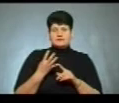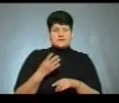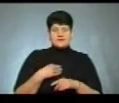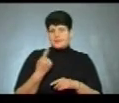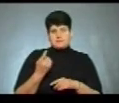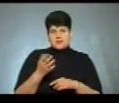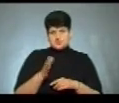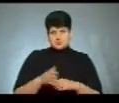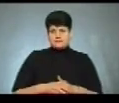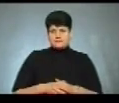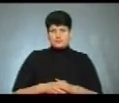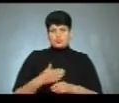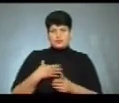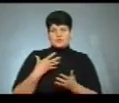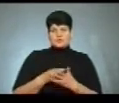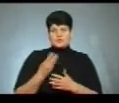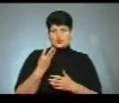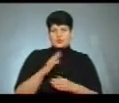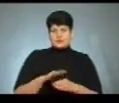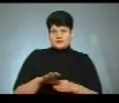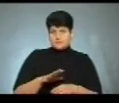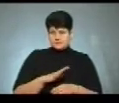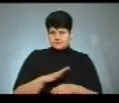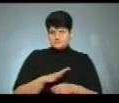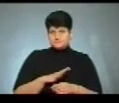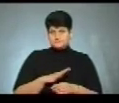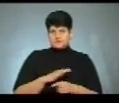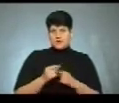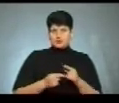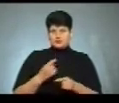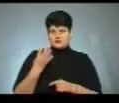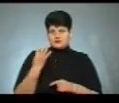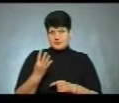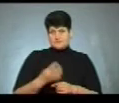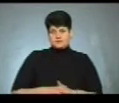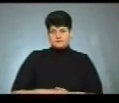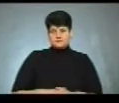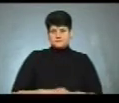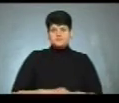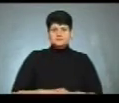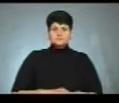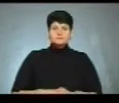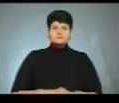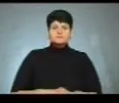У мене своїх 3 дітей, а онуків 4.